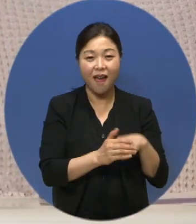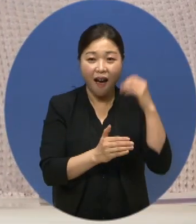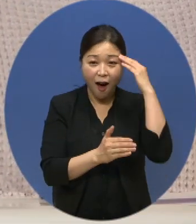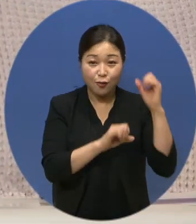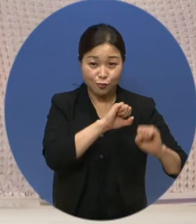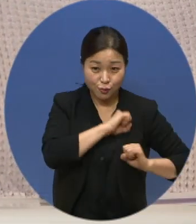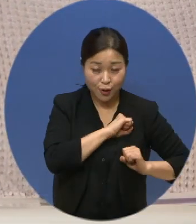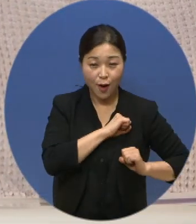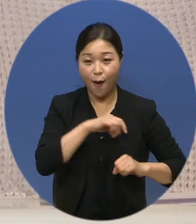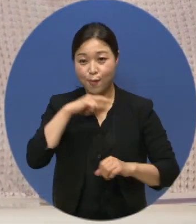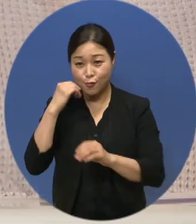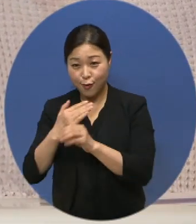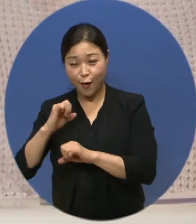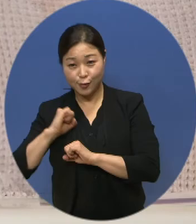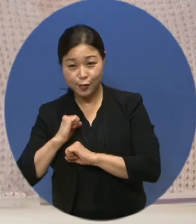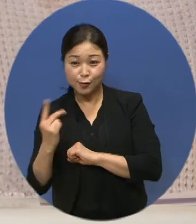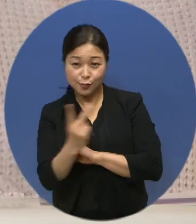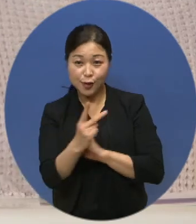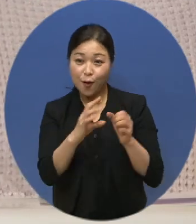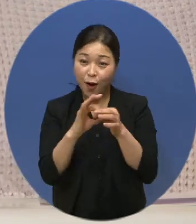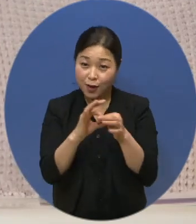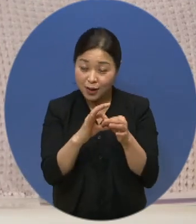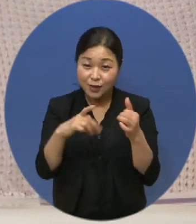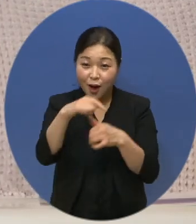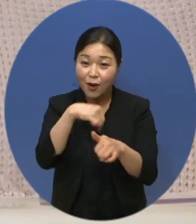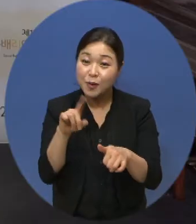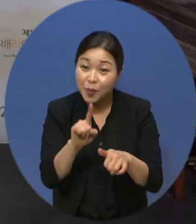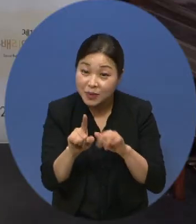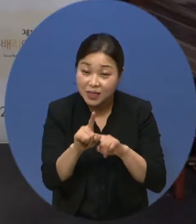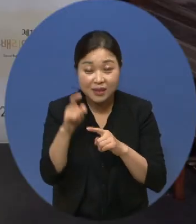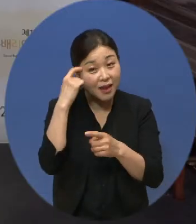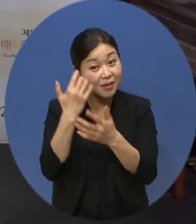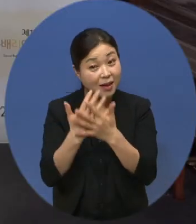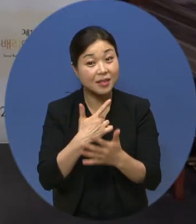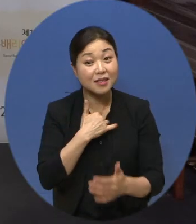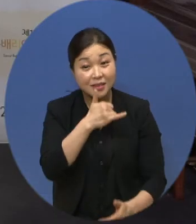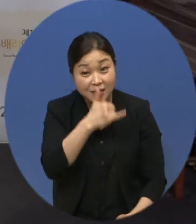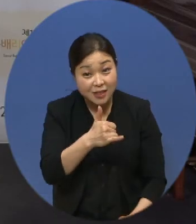생각을 상상을 해보신 적이 있는지 한번 여쭤보고 싶었어요.